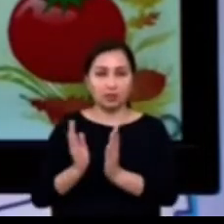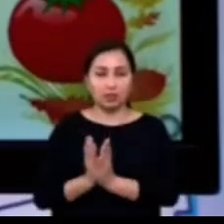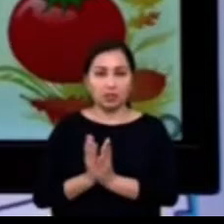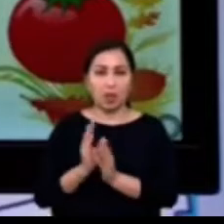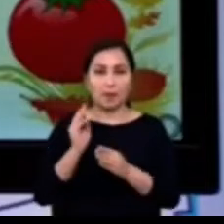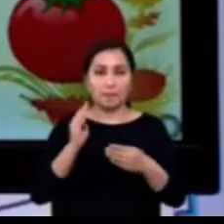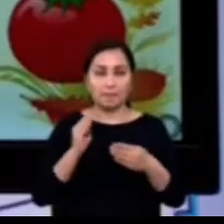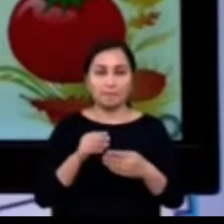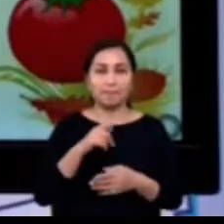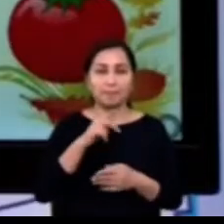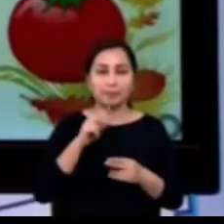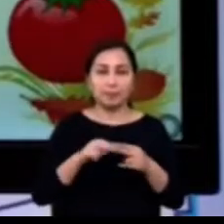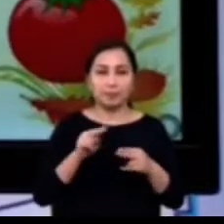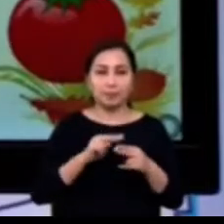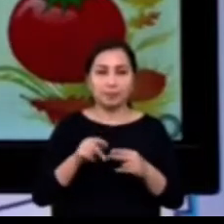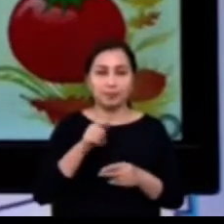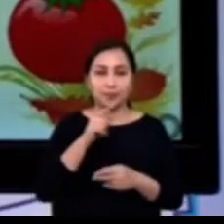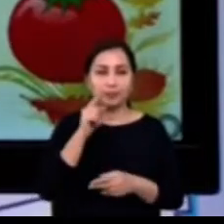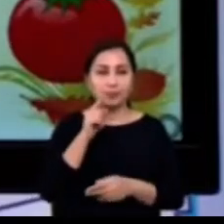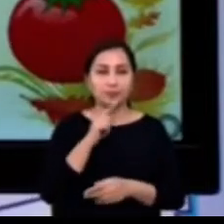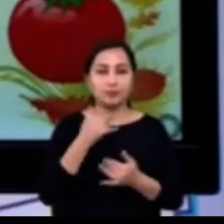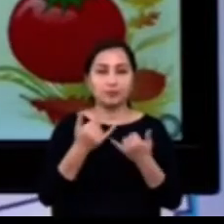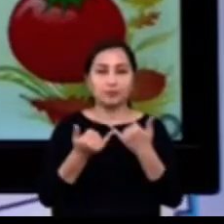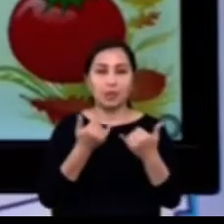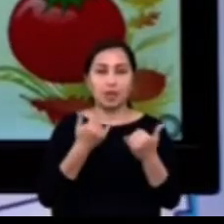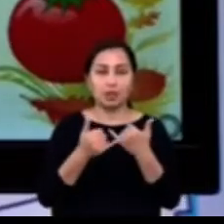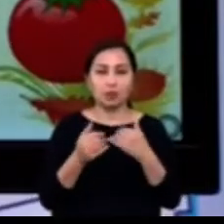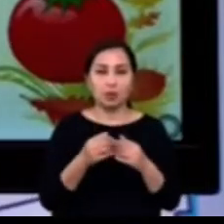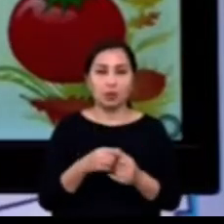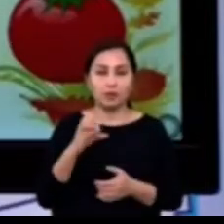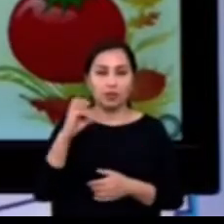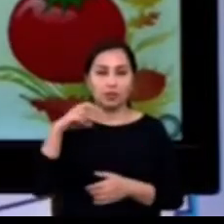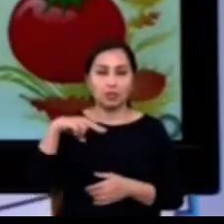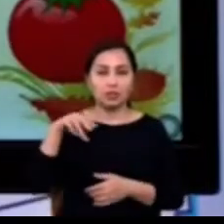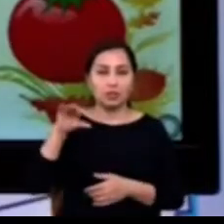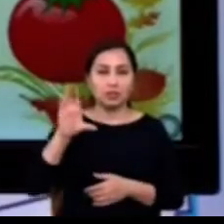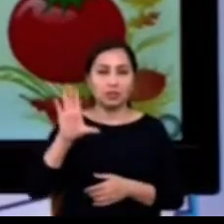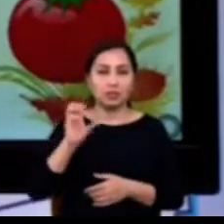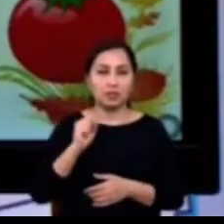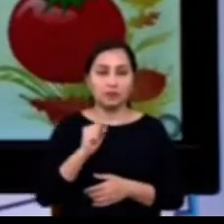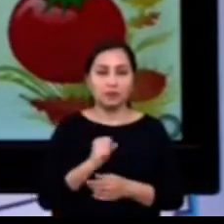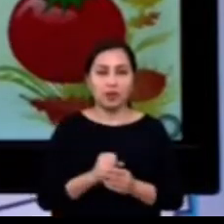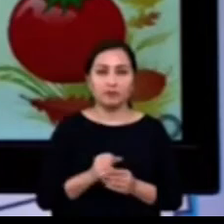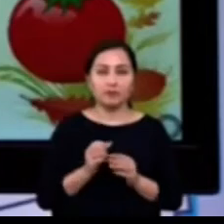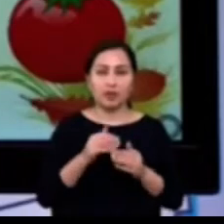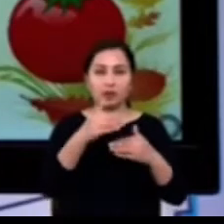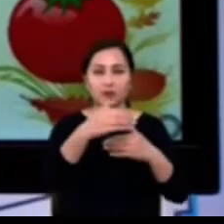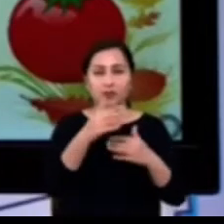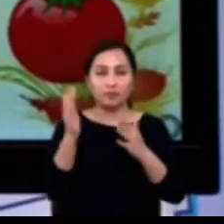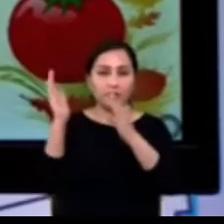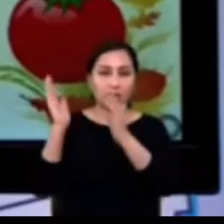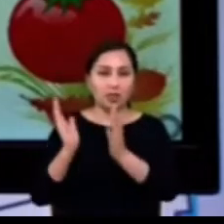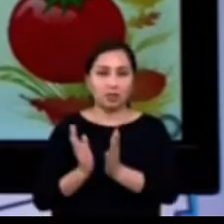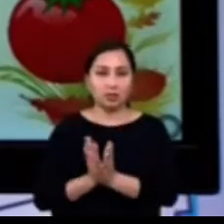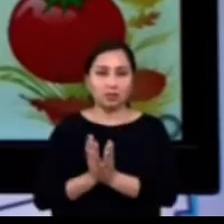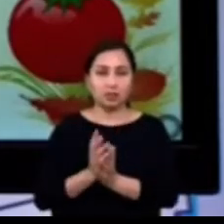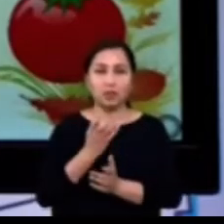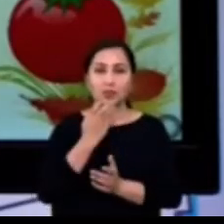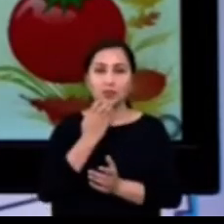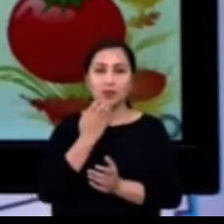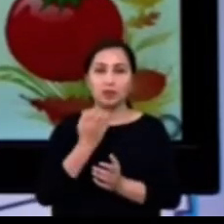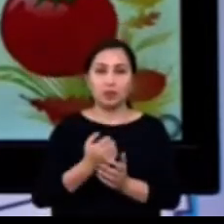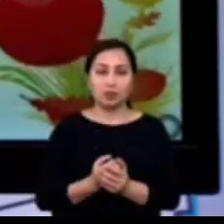Морковь? Конечно, в ящик. Слива? В корзину. А помидор?